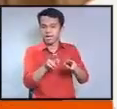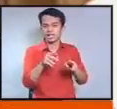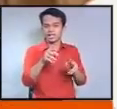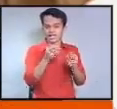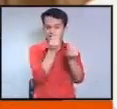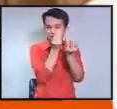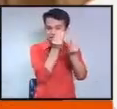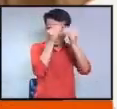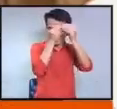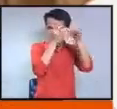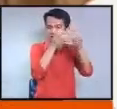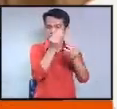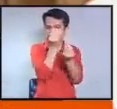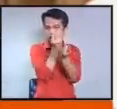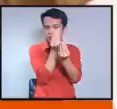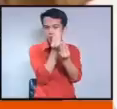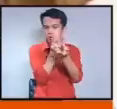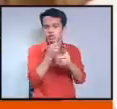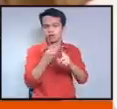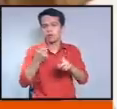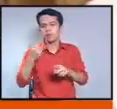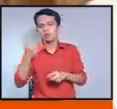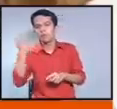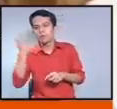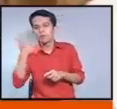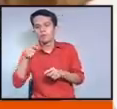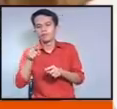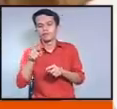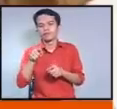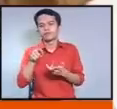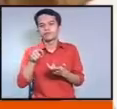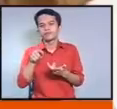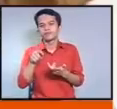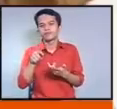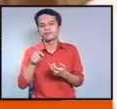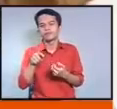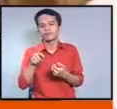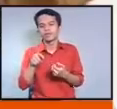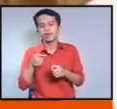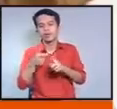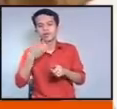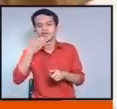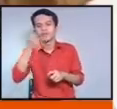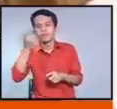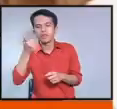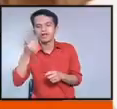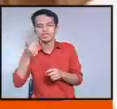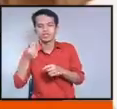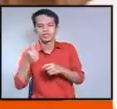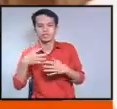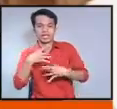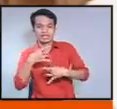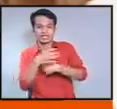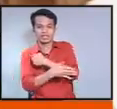or information to others who may have predilection of not being in the best interest of the country,